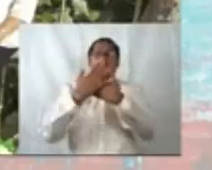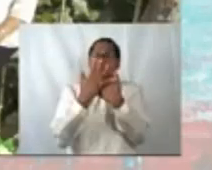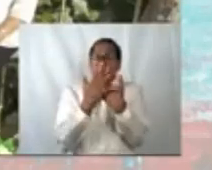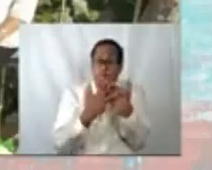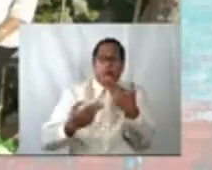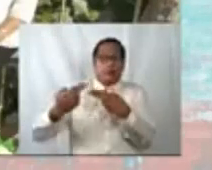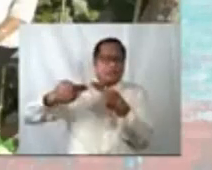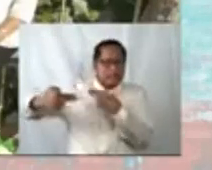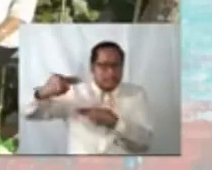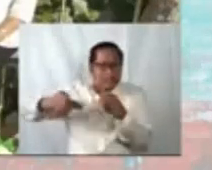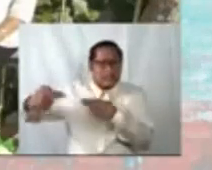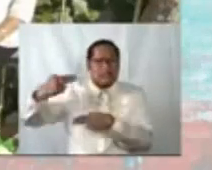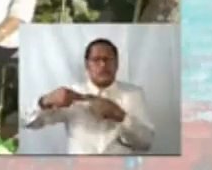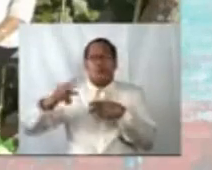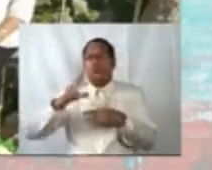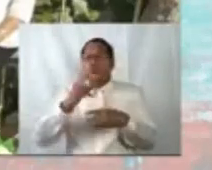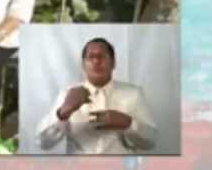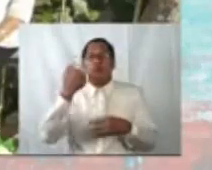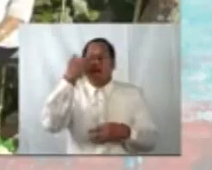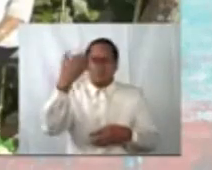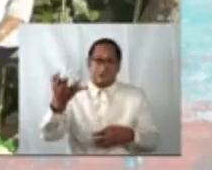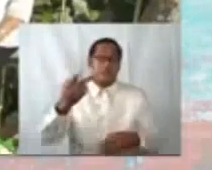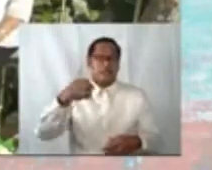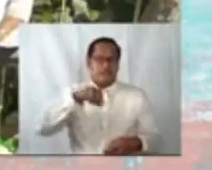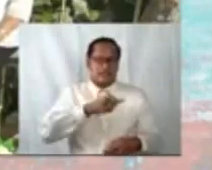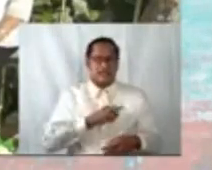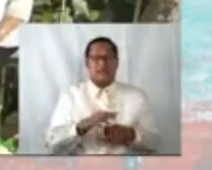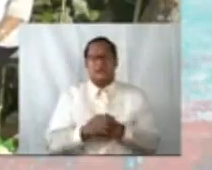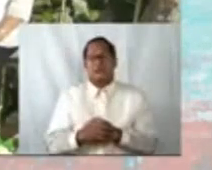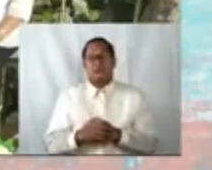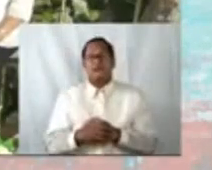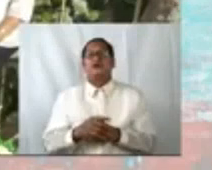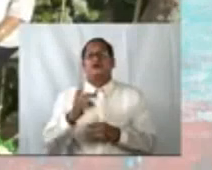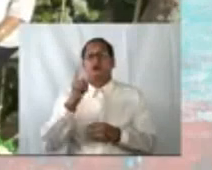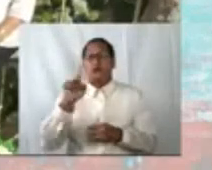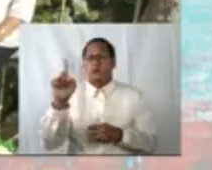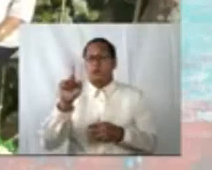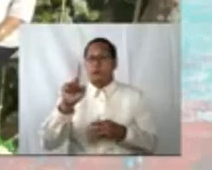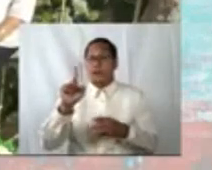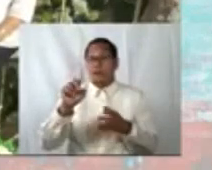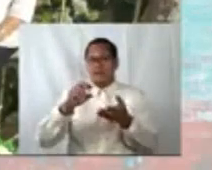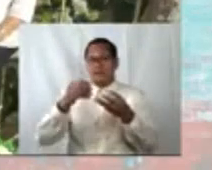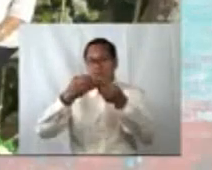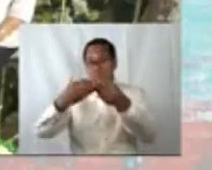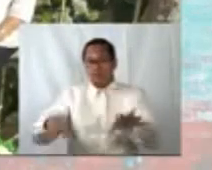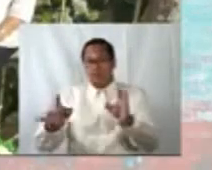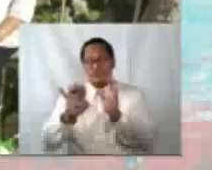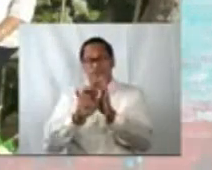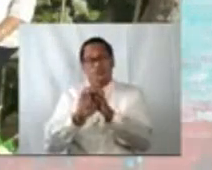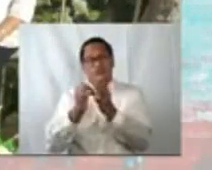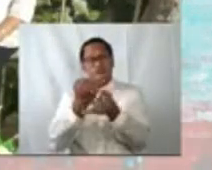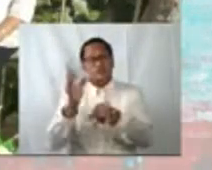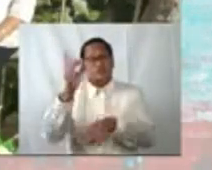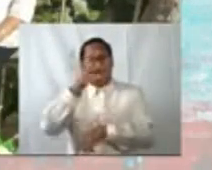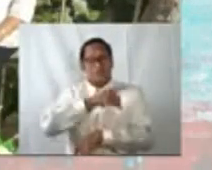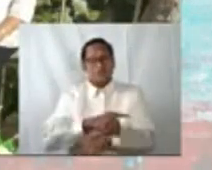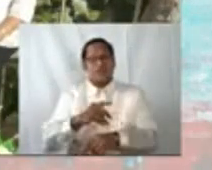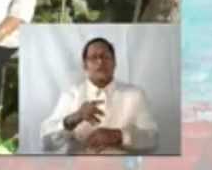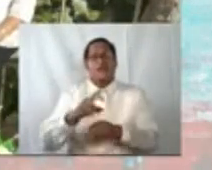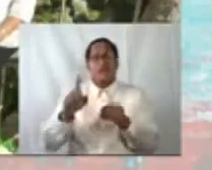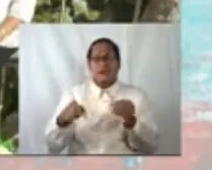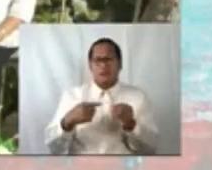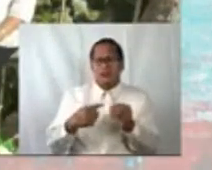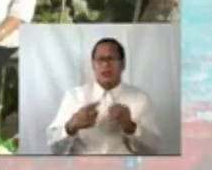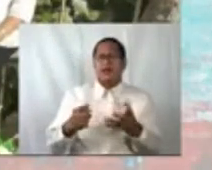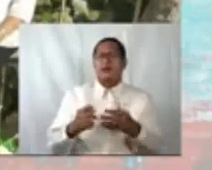mga nagbuwis ng buhay para sa atin. So, isa pang nawala sa atin pag-araw ng kalayaan ay ang mga parada. Ang